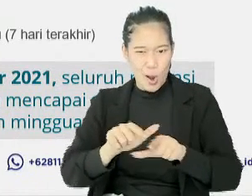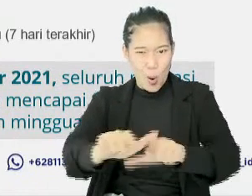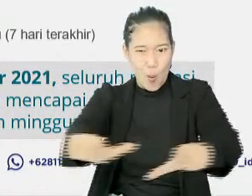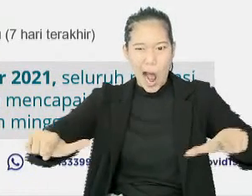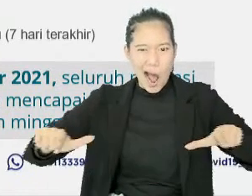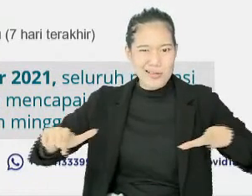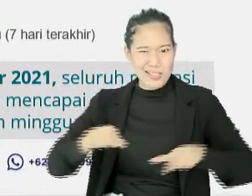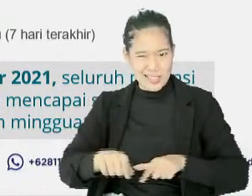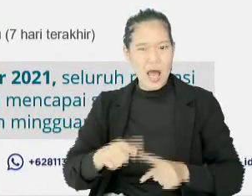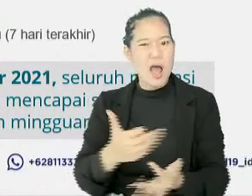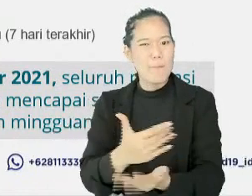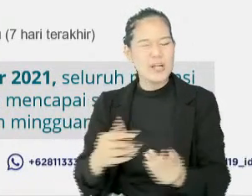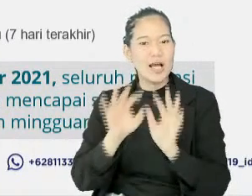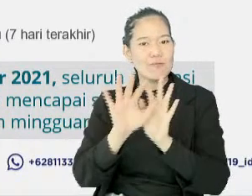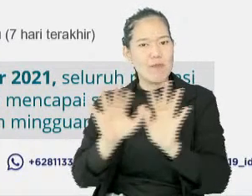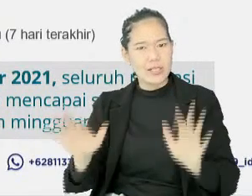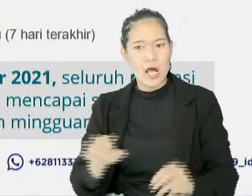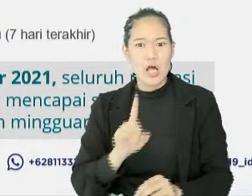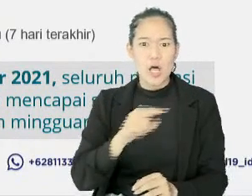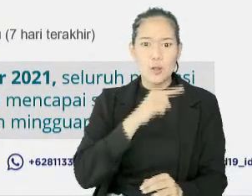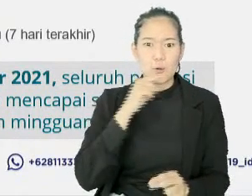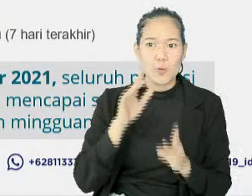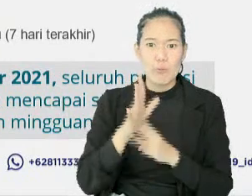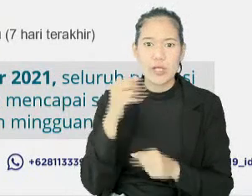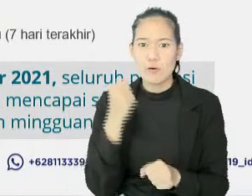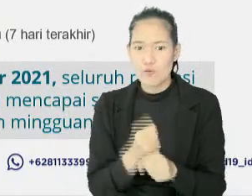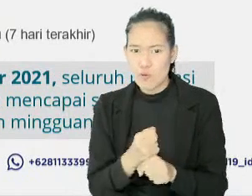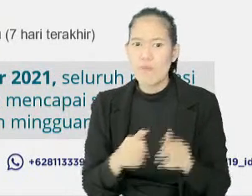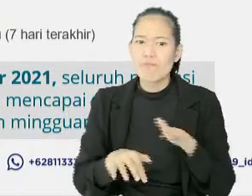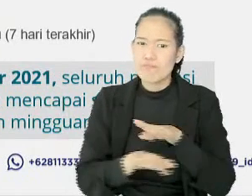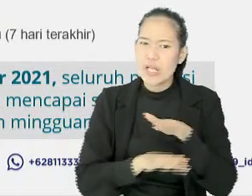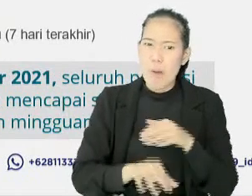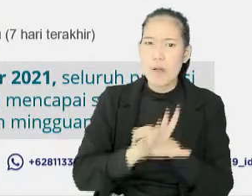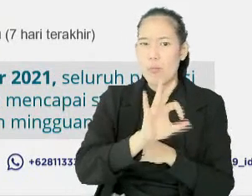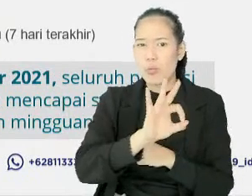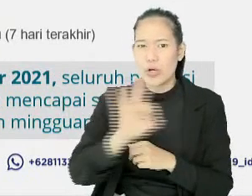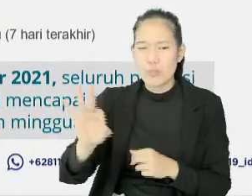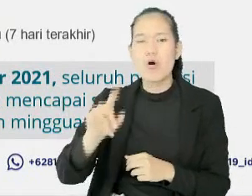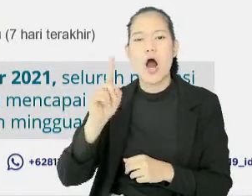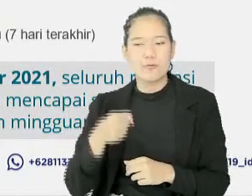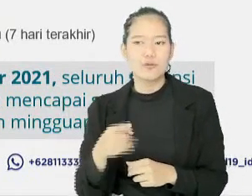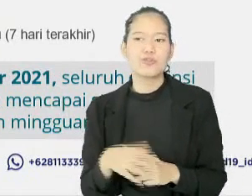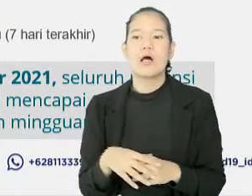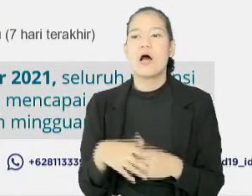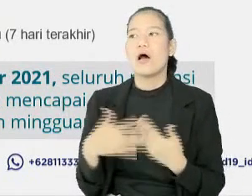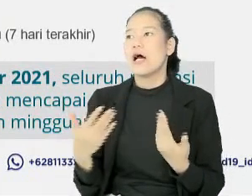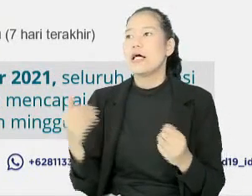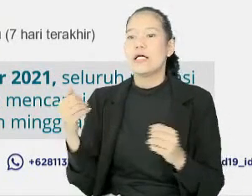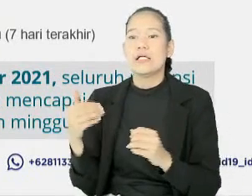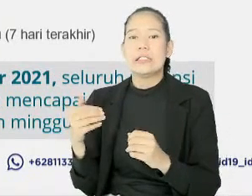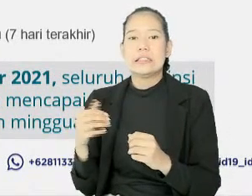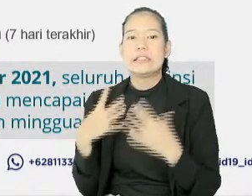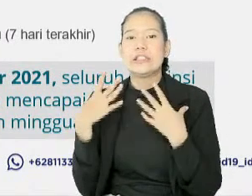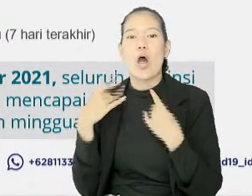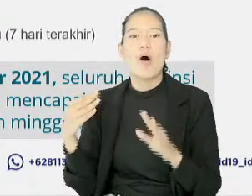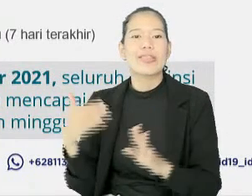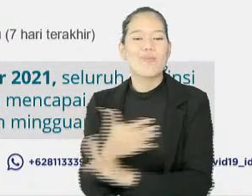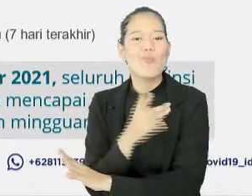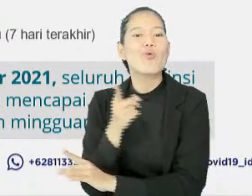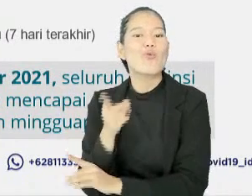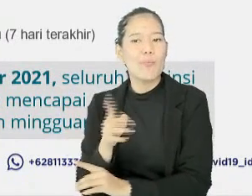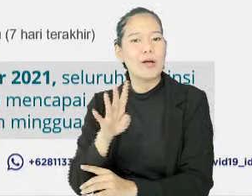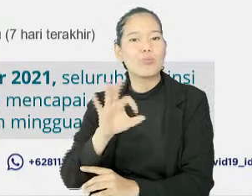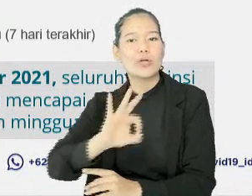satu hal dengan minyak ngguya 50.000 orang minimal harus diperiksa misalnya kemudian Jawa Timur ada Rp40.000